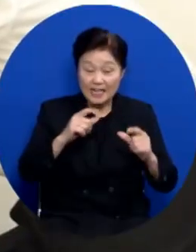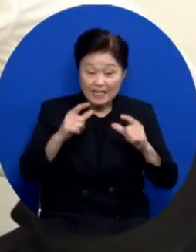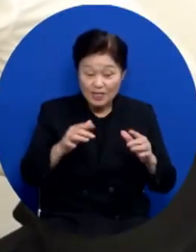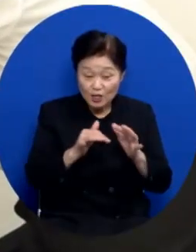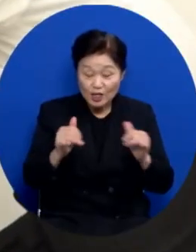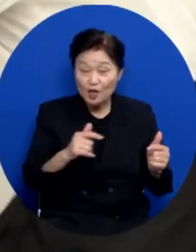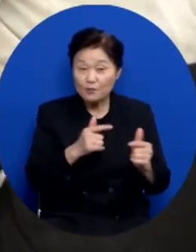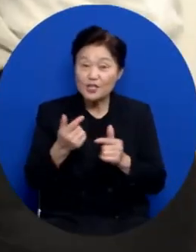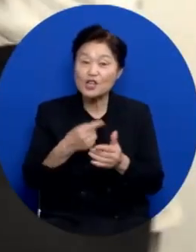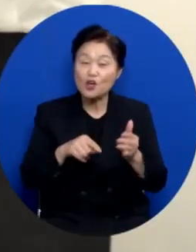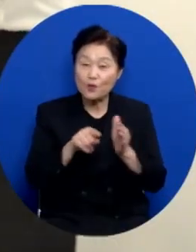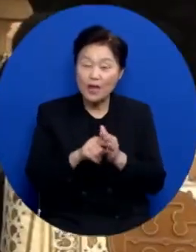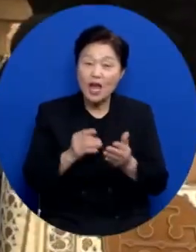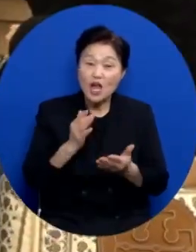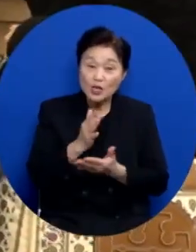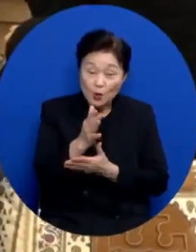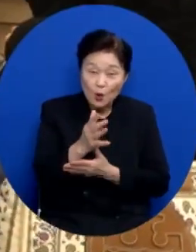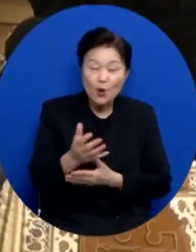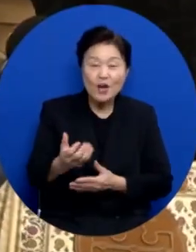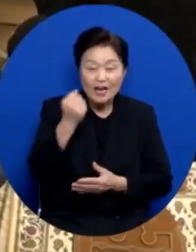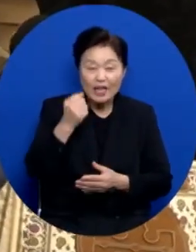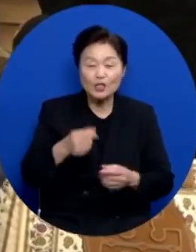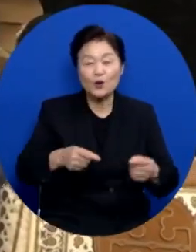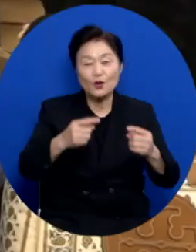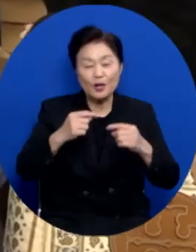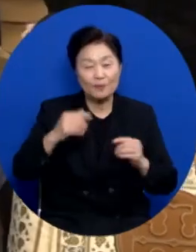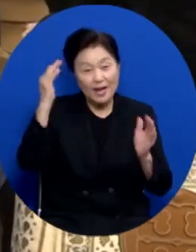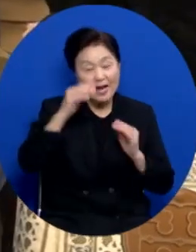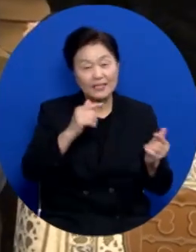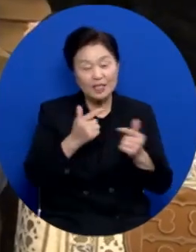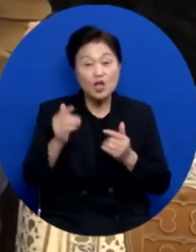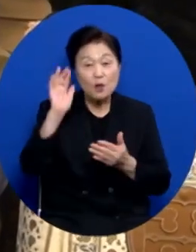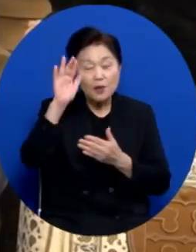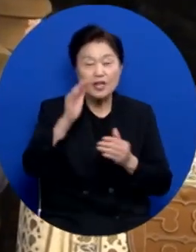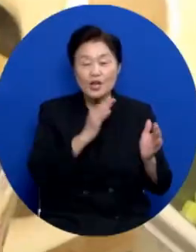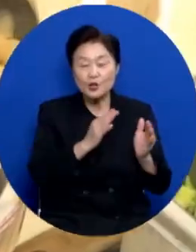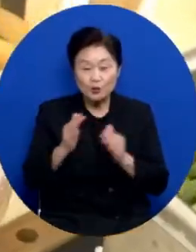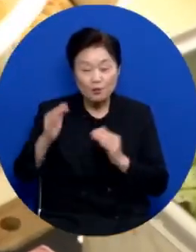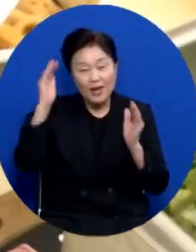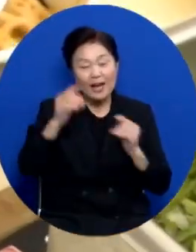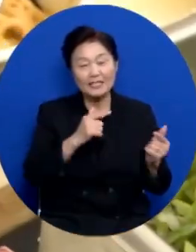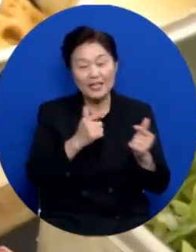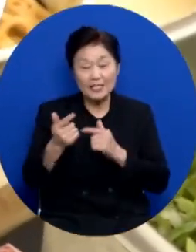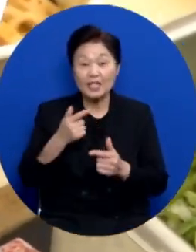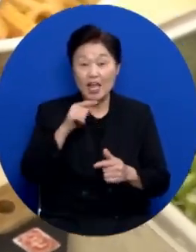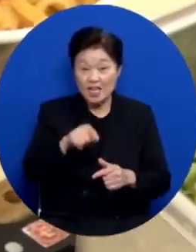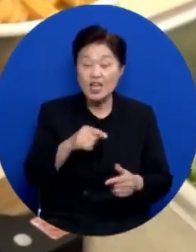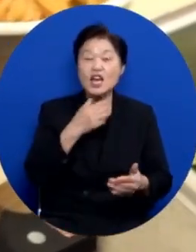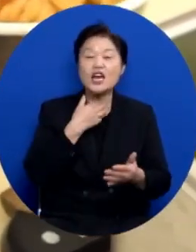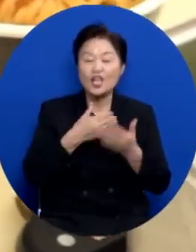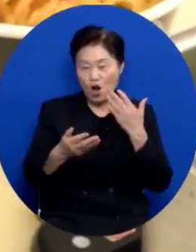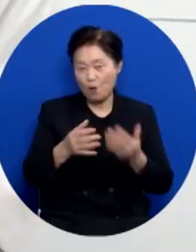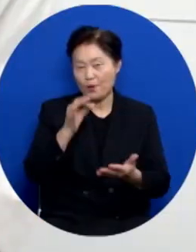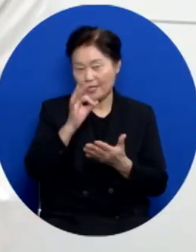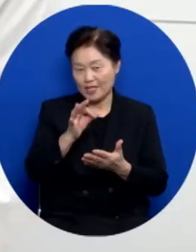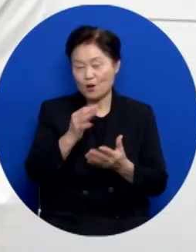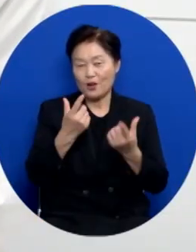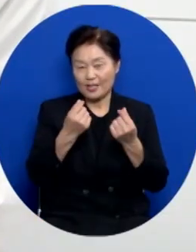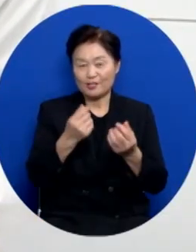위해 전공을 살려 행사를 준비한 참가생들. 미래를 준비하는 이들에게 경험은 곧 자산입니다. 저희가